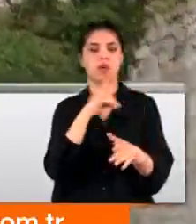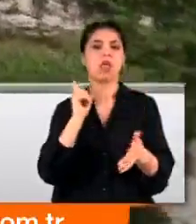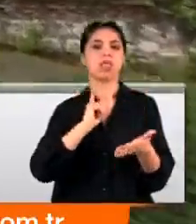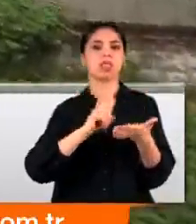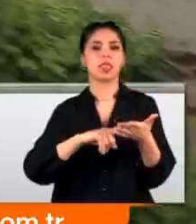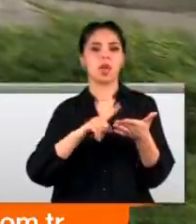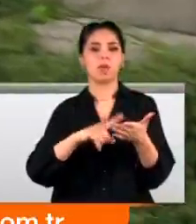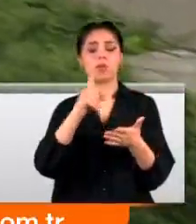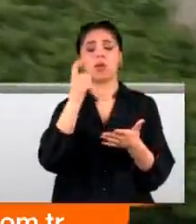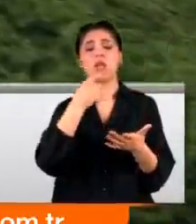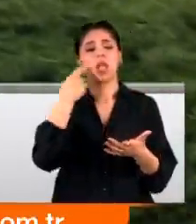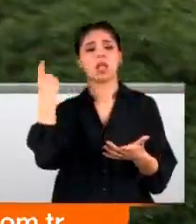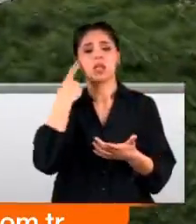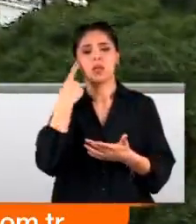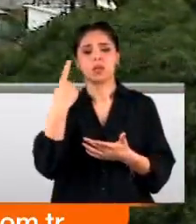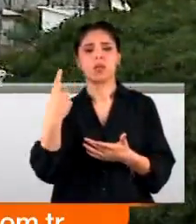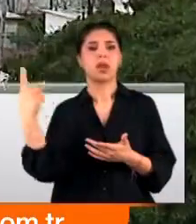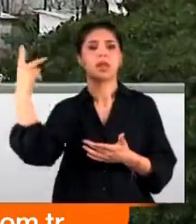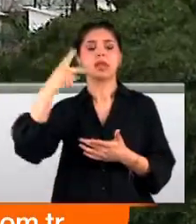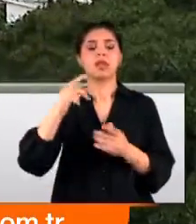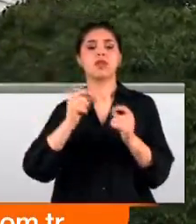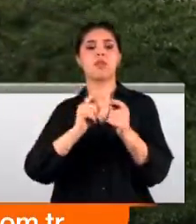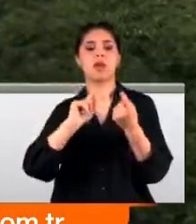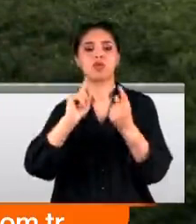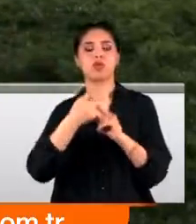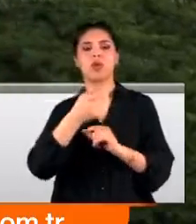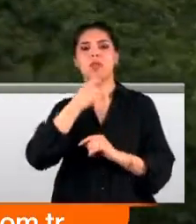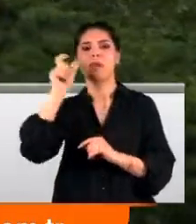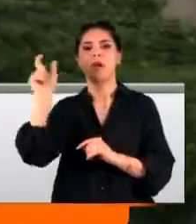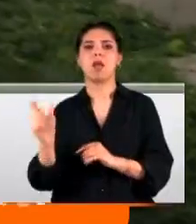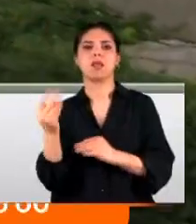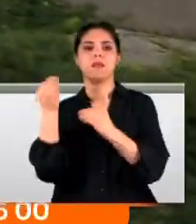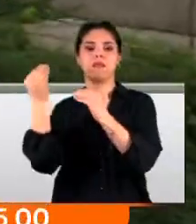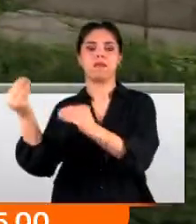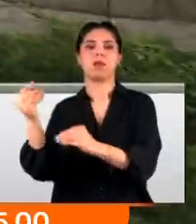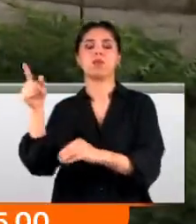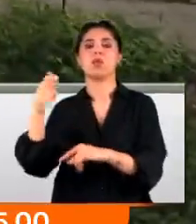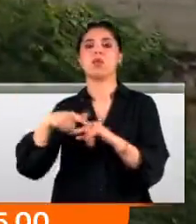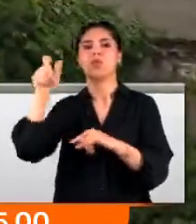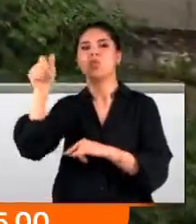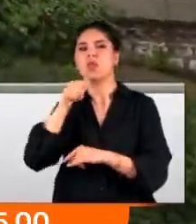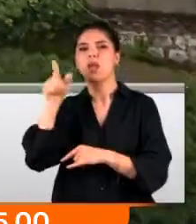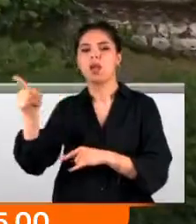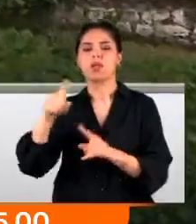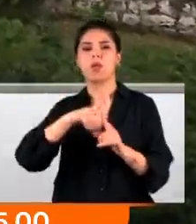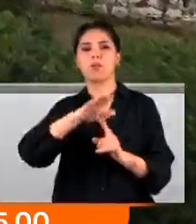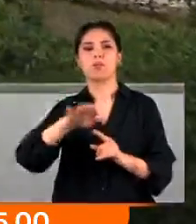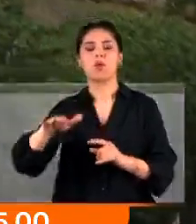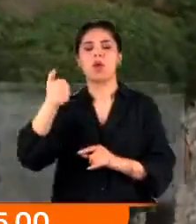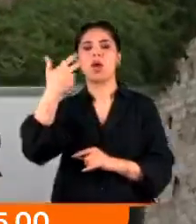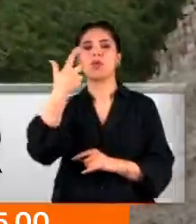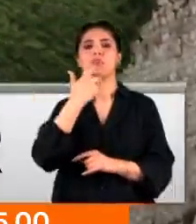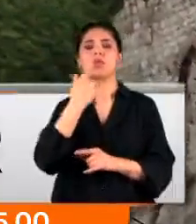tapularının yüzyıllar önce 2. Beyazıt dönemi harem ağalarından Hüseyin Ağa'ya verildiği ortaya çıktı. Ve Hüseyin Ağa'nın torunlarının 63 yıldır